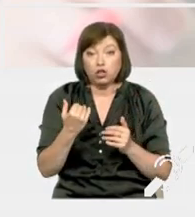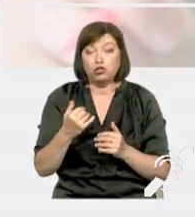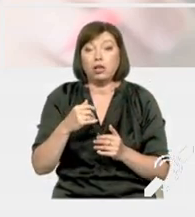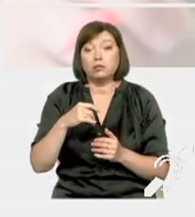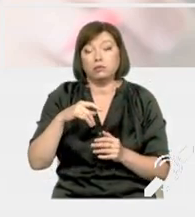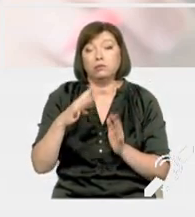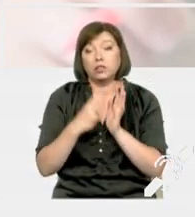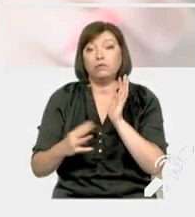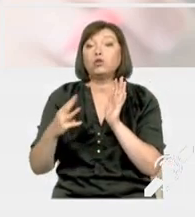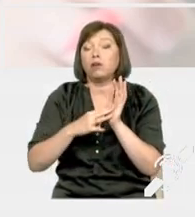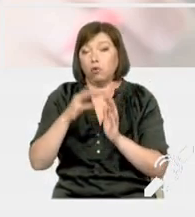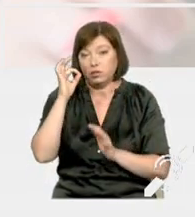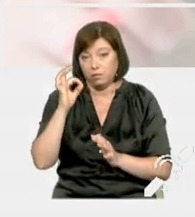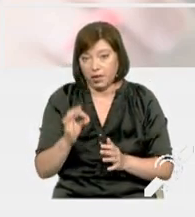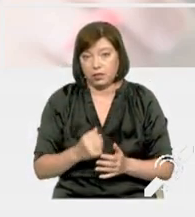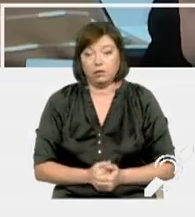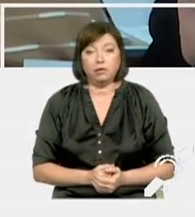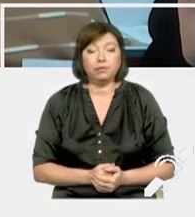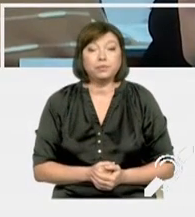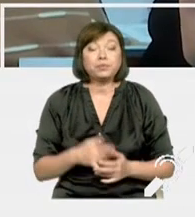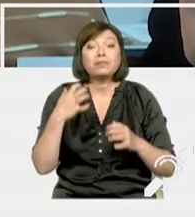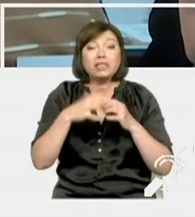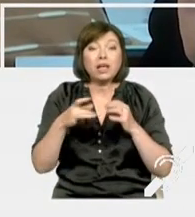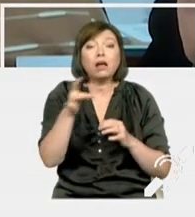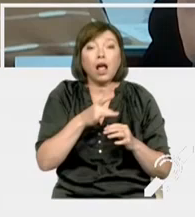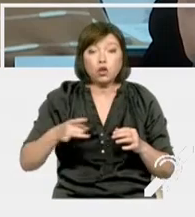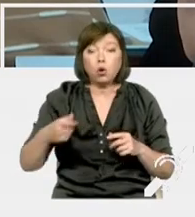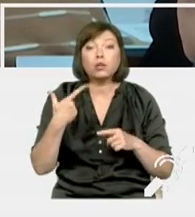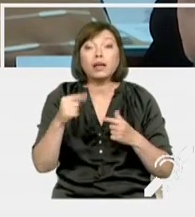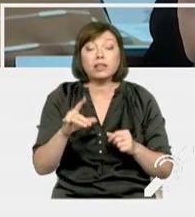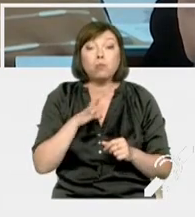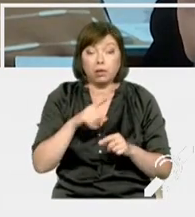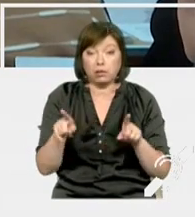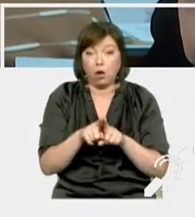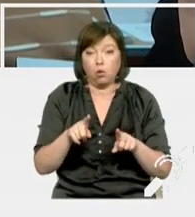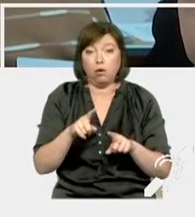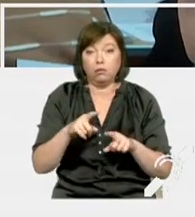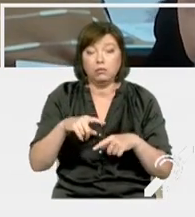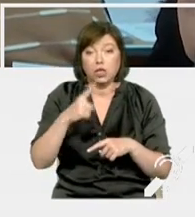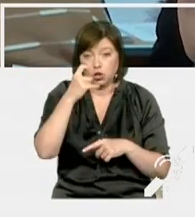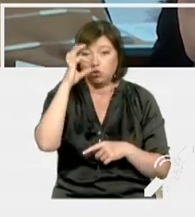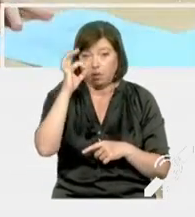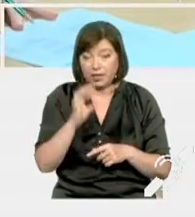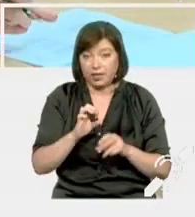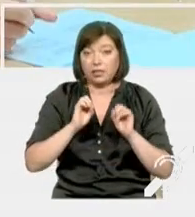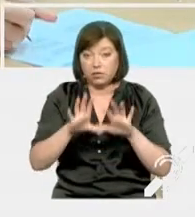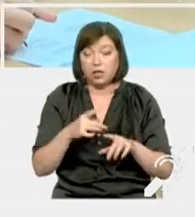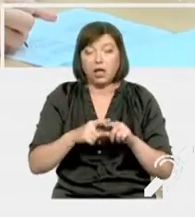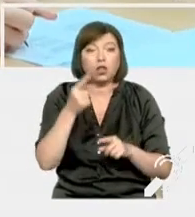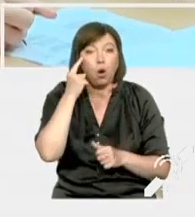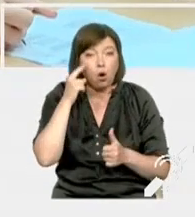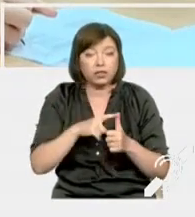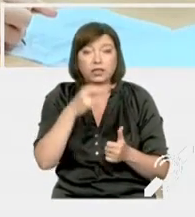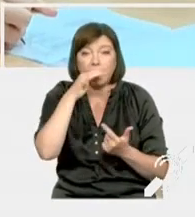99,5% la 98,3%. Printre raioanele care au înregistrat o rată de promovare de 100% sunt